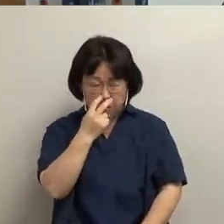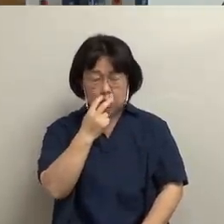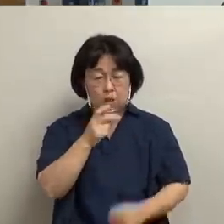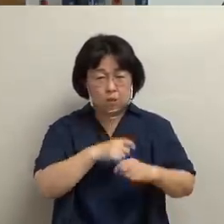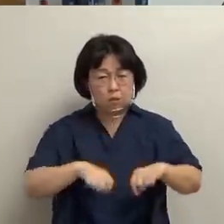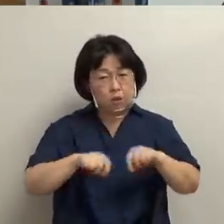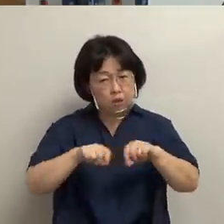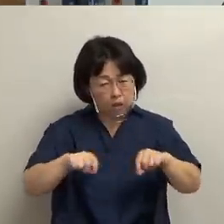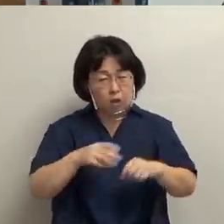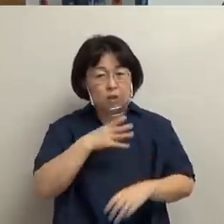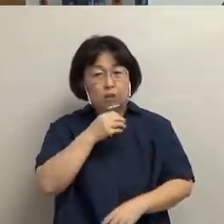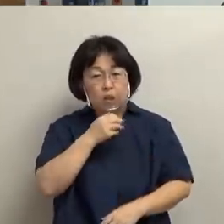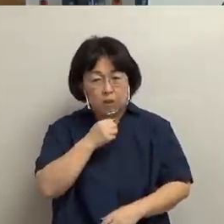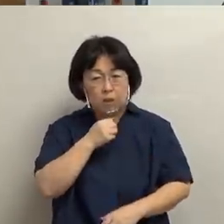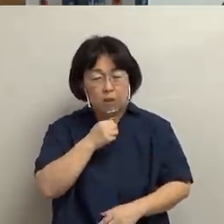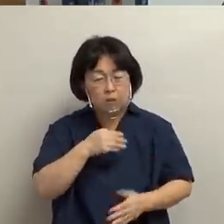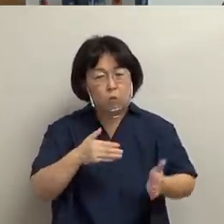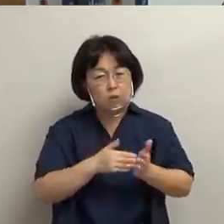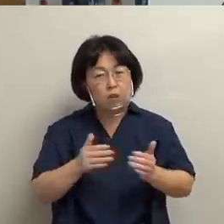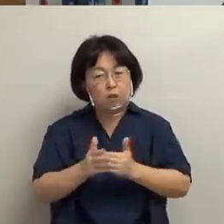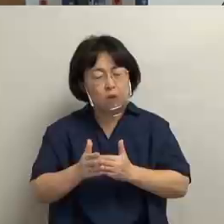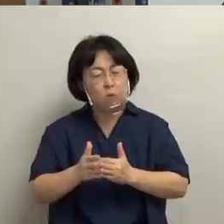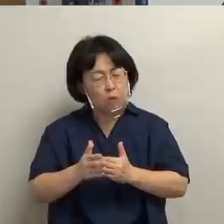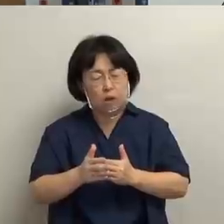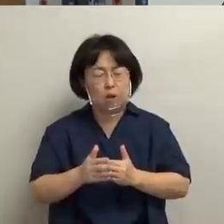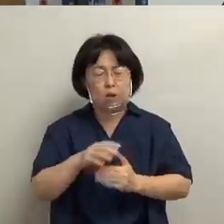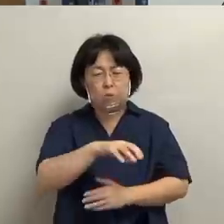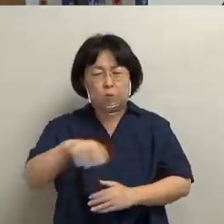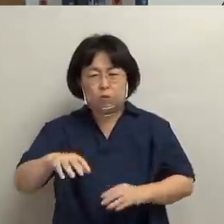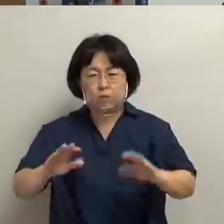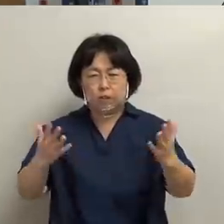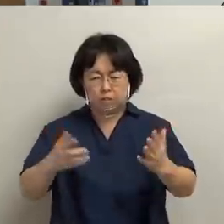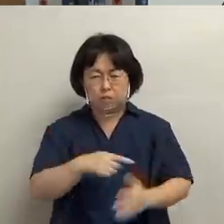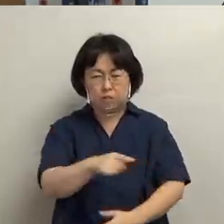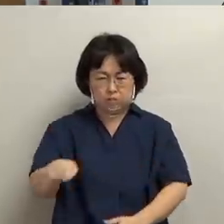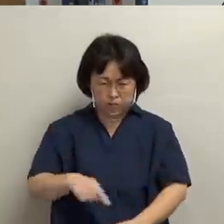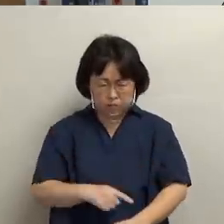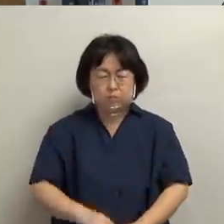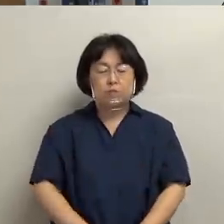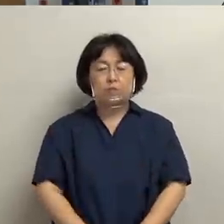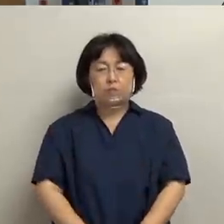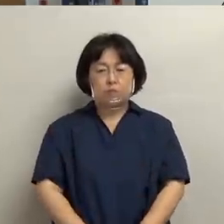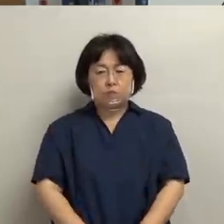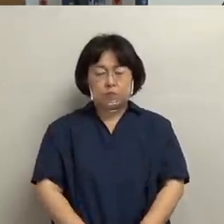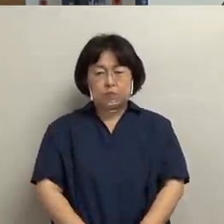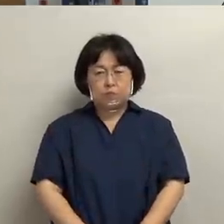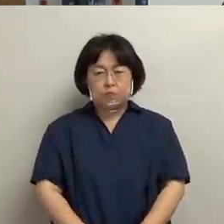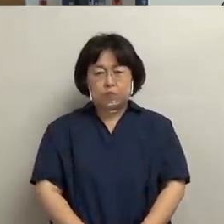を制限しているところは見当たらないという回答でございますはい